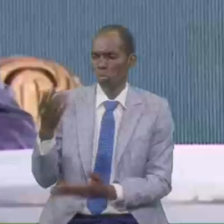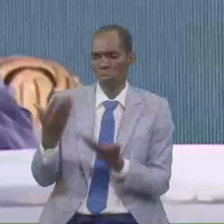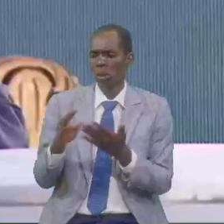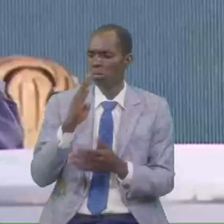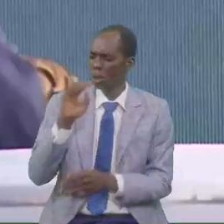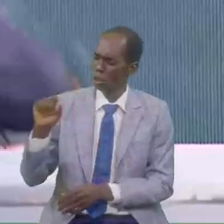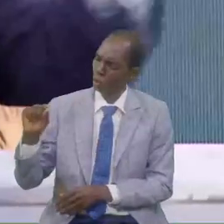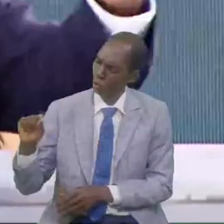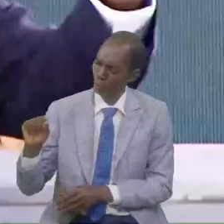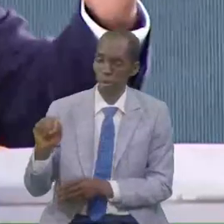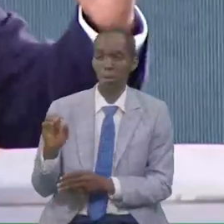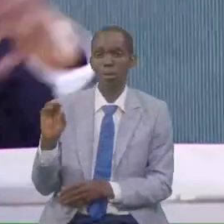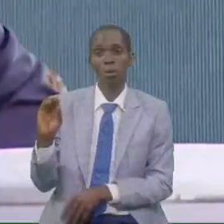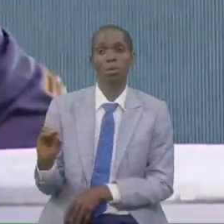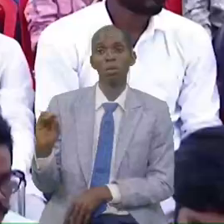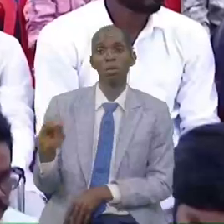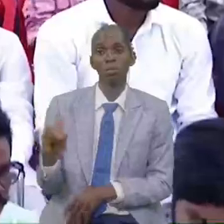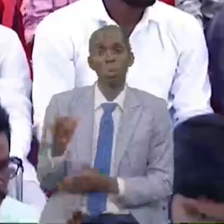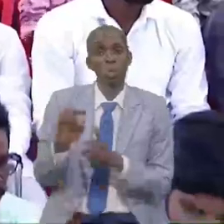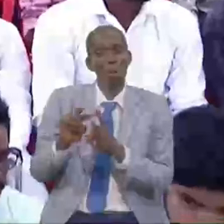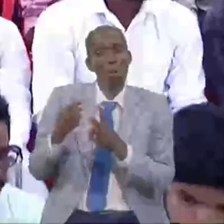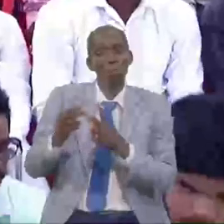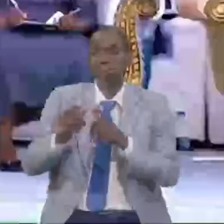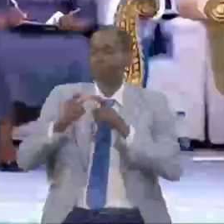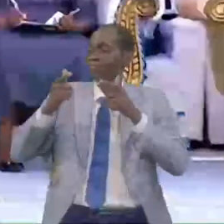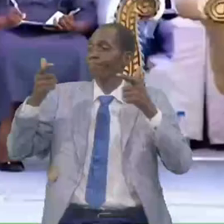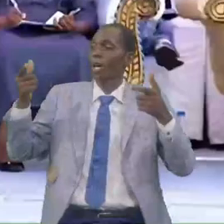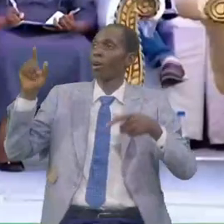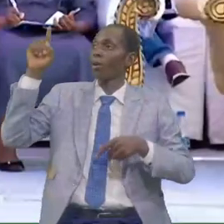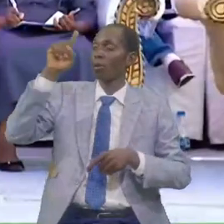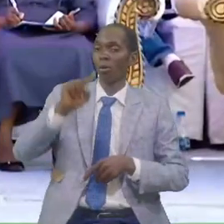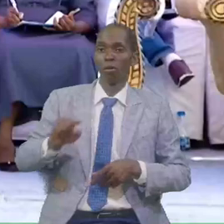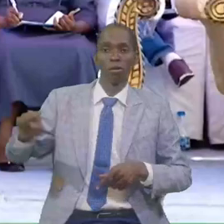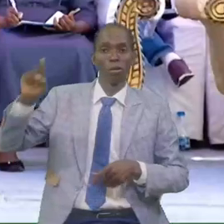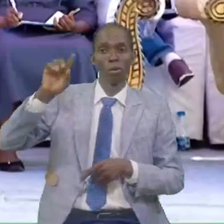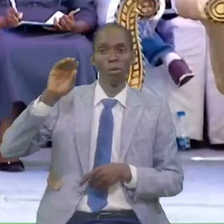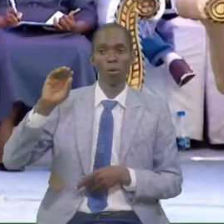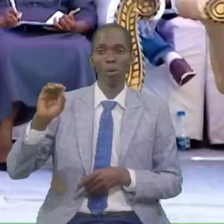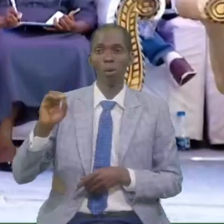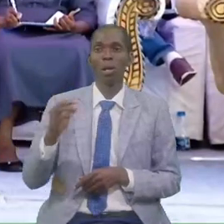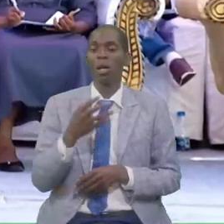Ça peut être un petit zéro, un gros zéro.